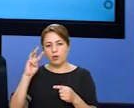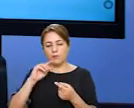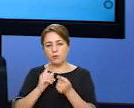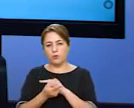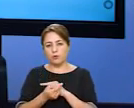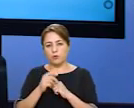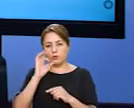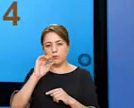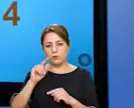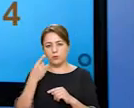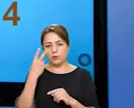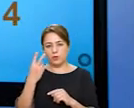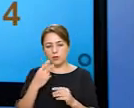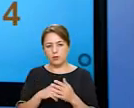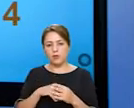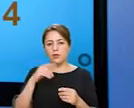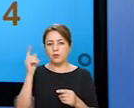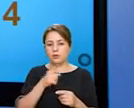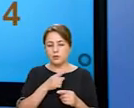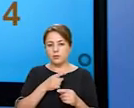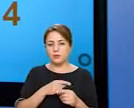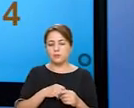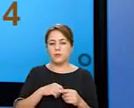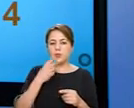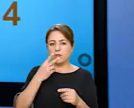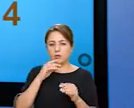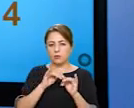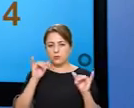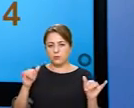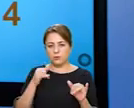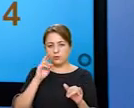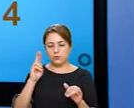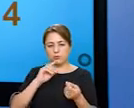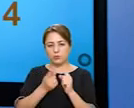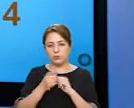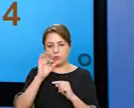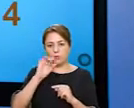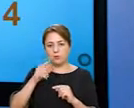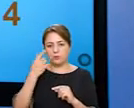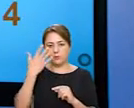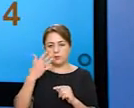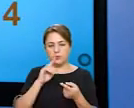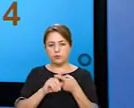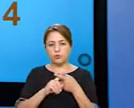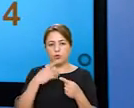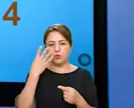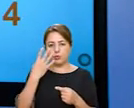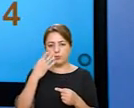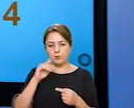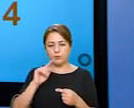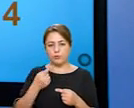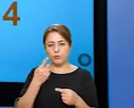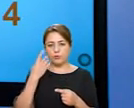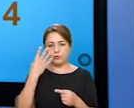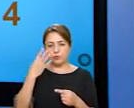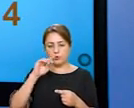o'rniga 0.10. Taqsim 2 ko'paytirilgan q ning o'rniga 0.10 qo'shilgan